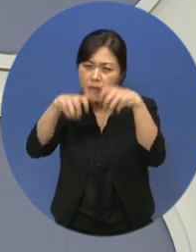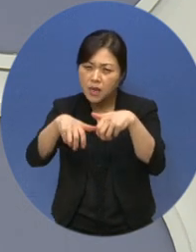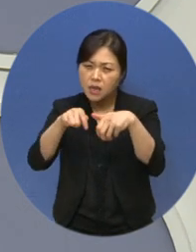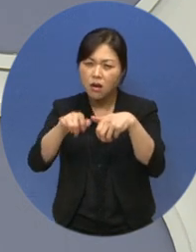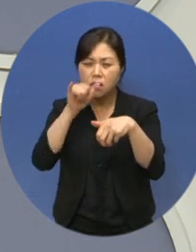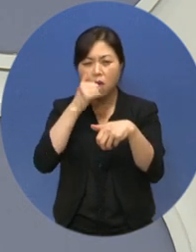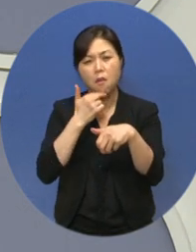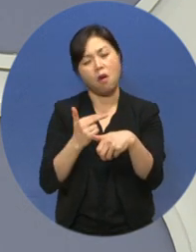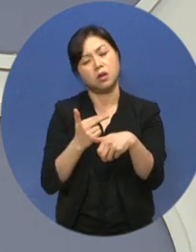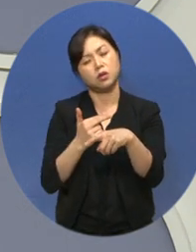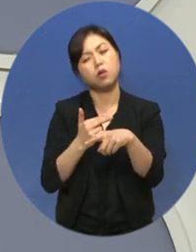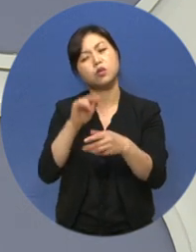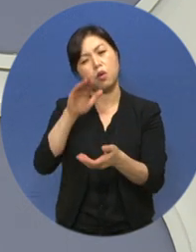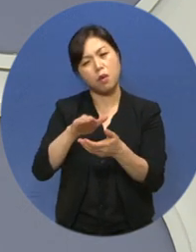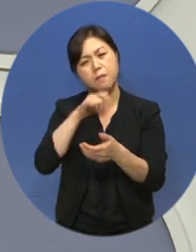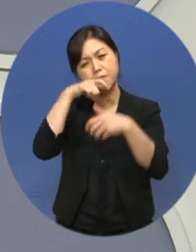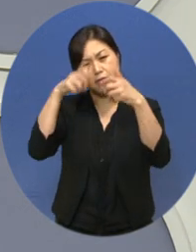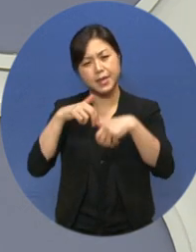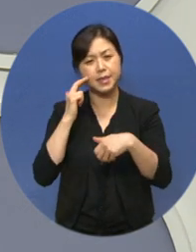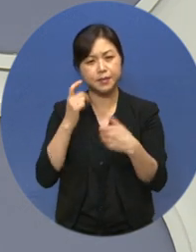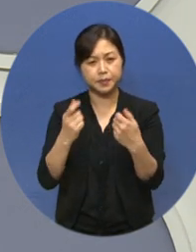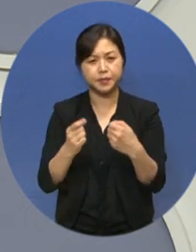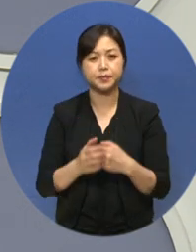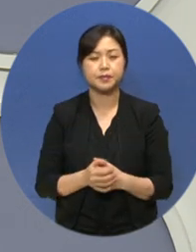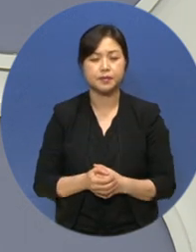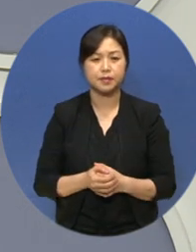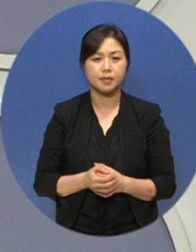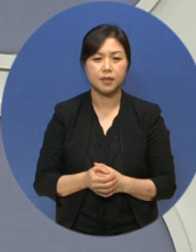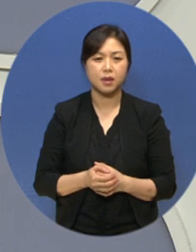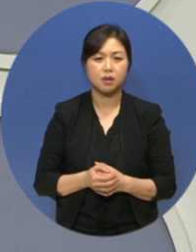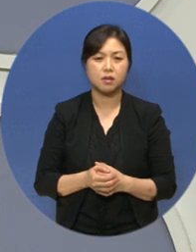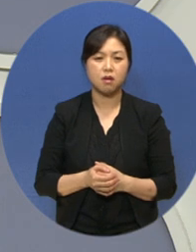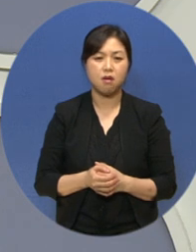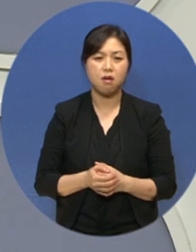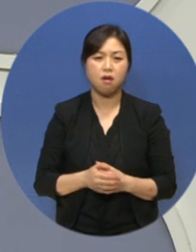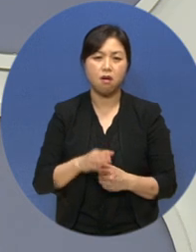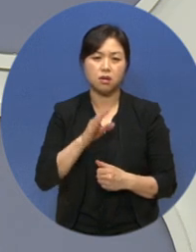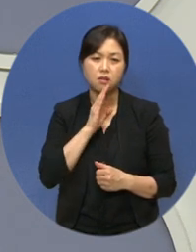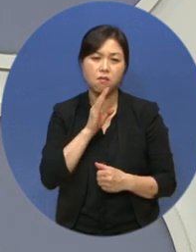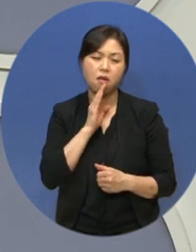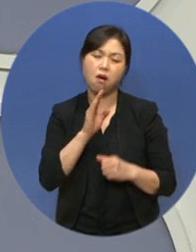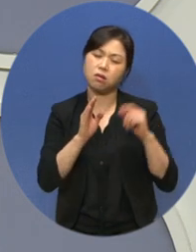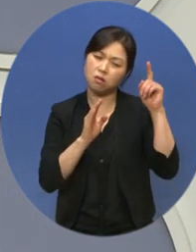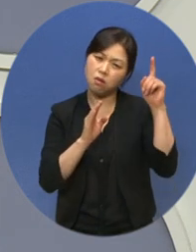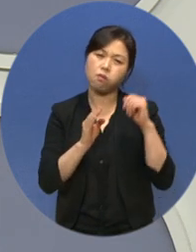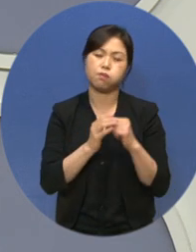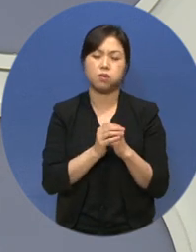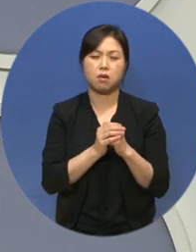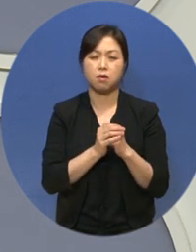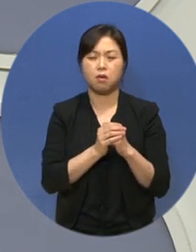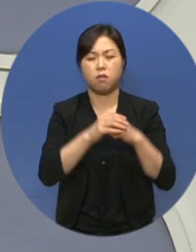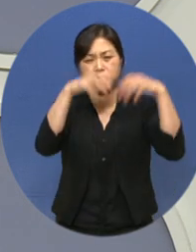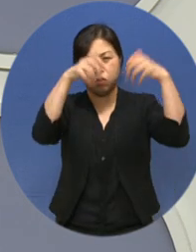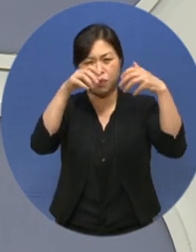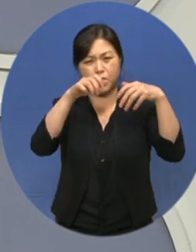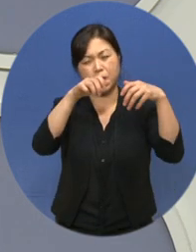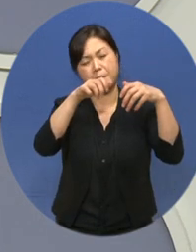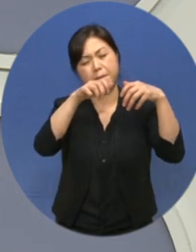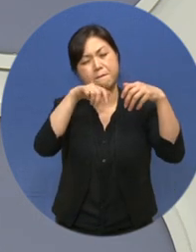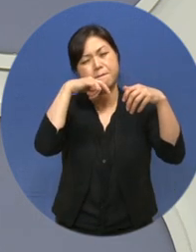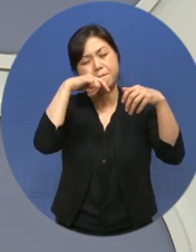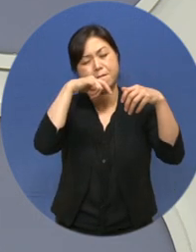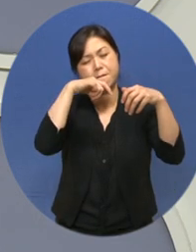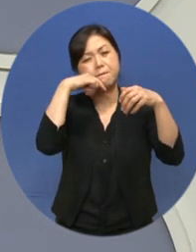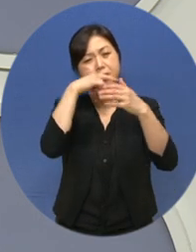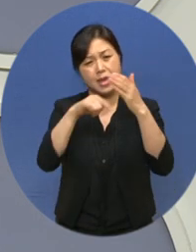포 군데 이런 거 천재적인 성격에 분명 있는 것 맞구요 다만 그럼에도 불구하고 예컨데 1